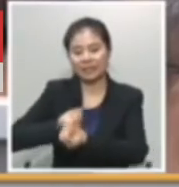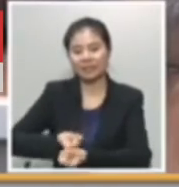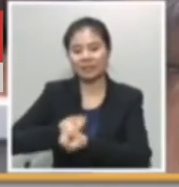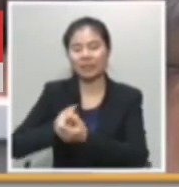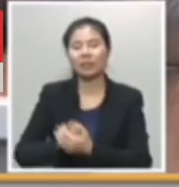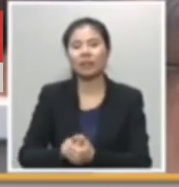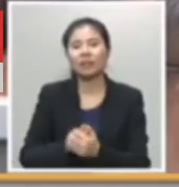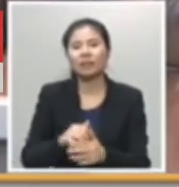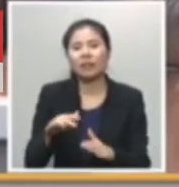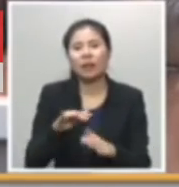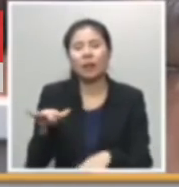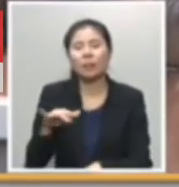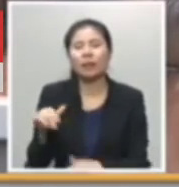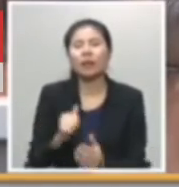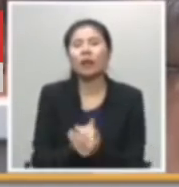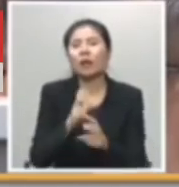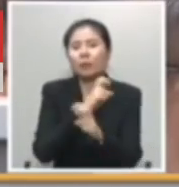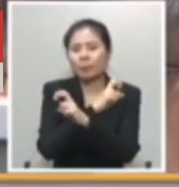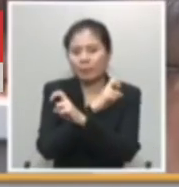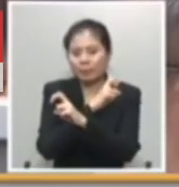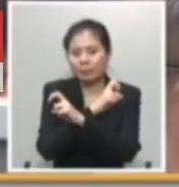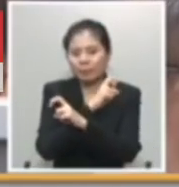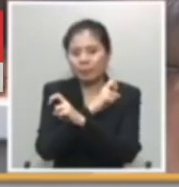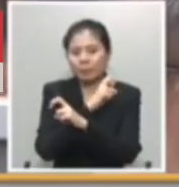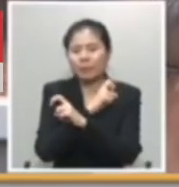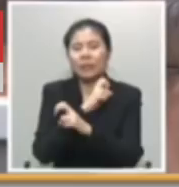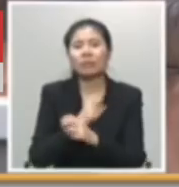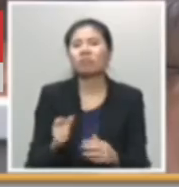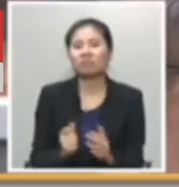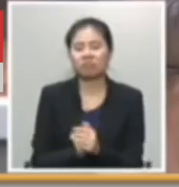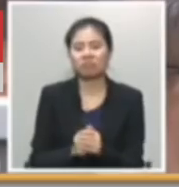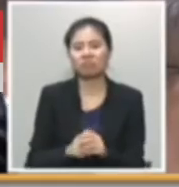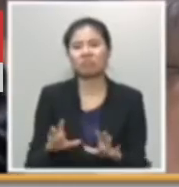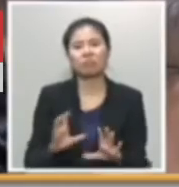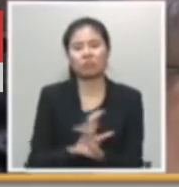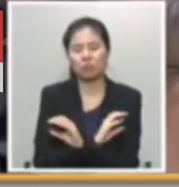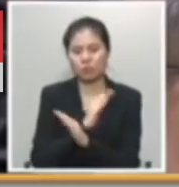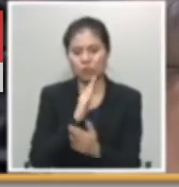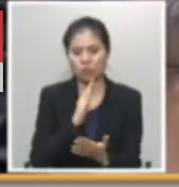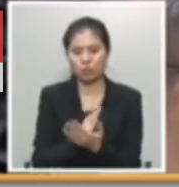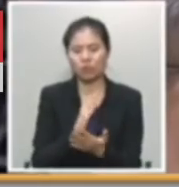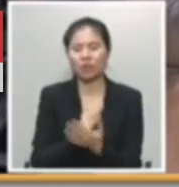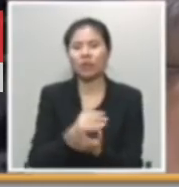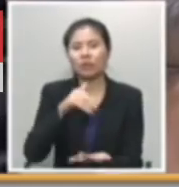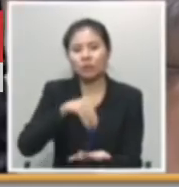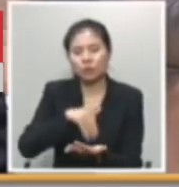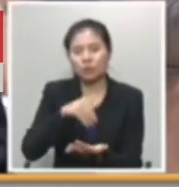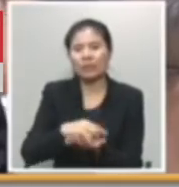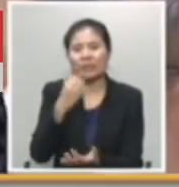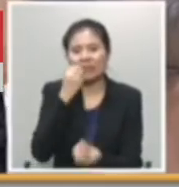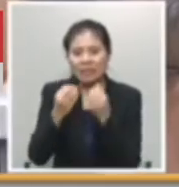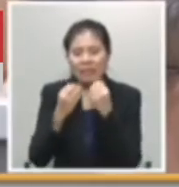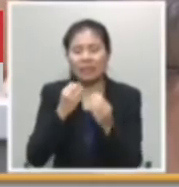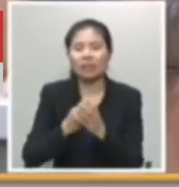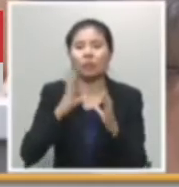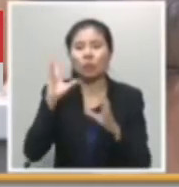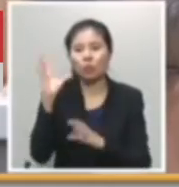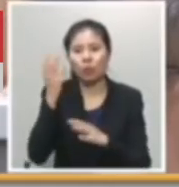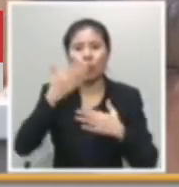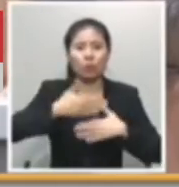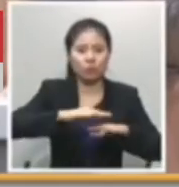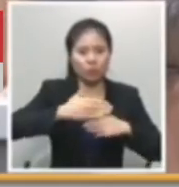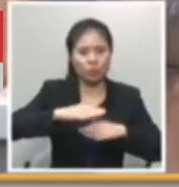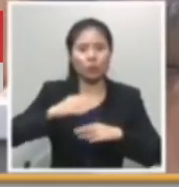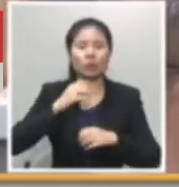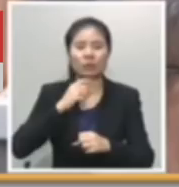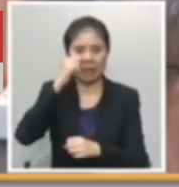ธรรมดาของเราเกษตรปลอดสารทั้งประเทศเราจะไปศูนย์กลางอาหารที่ปลอดภัยที่ส่งออกทั้งโลกนี่คือสิ่ง